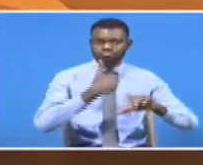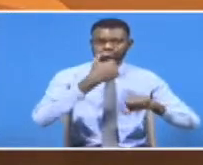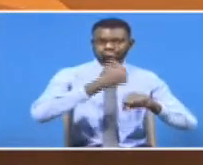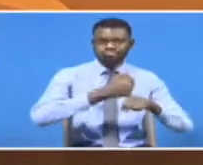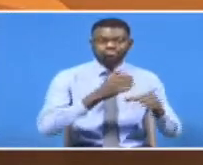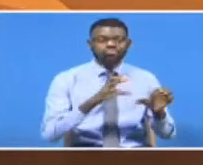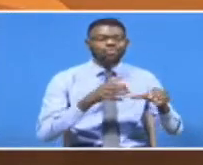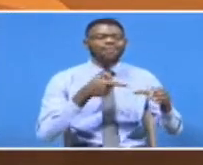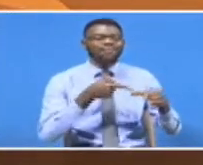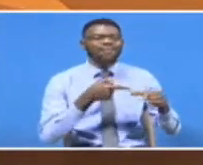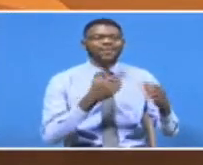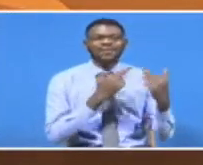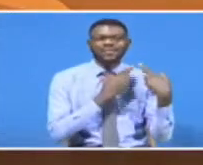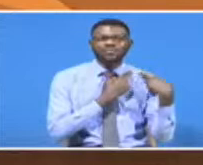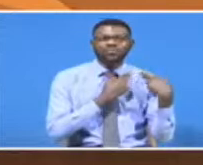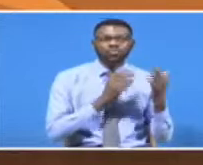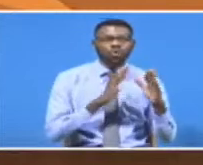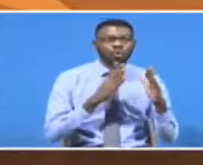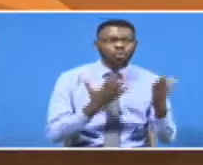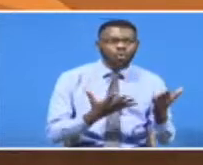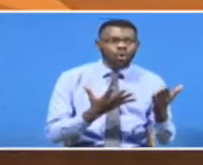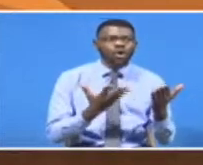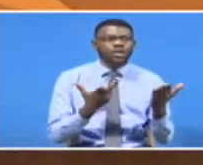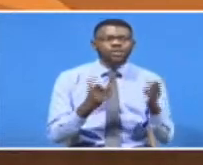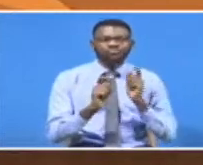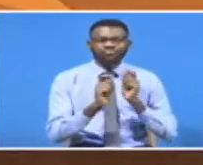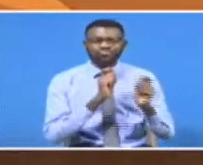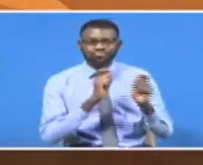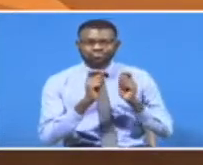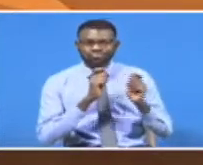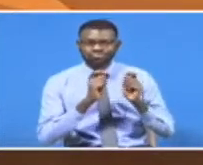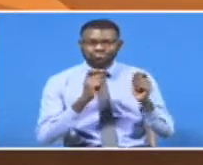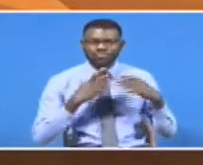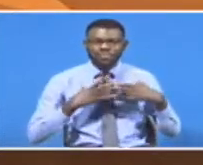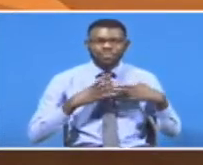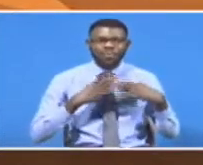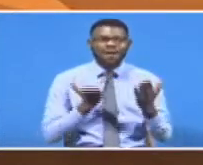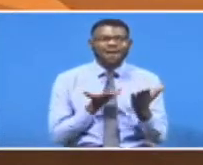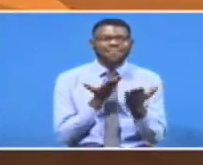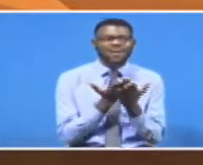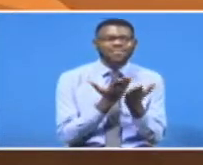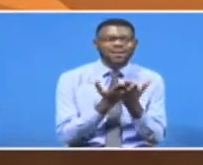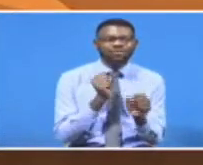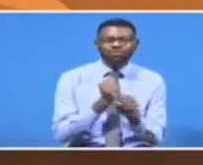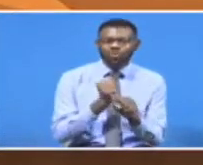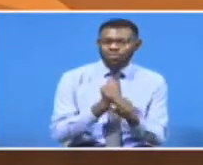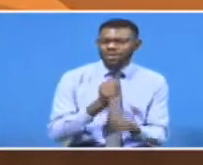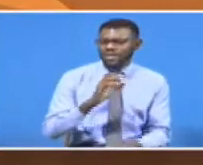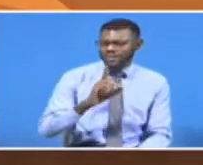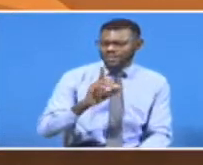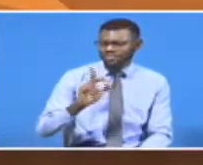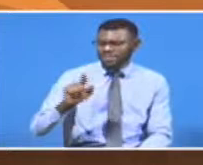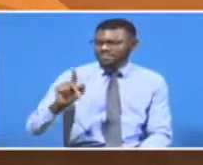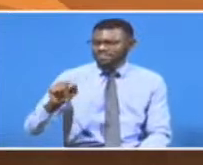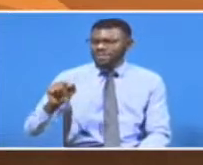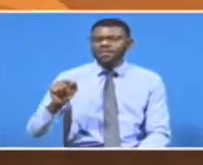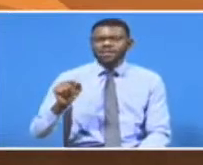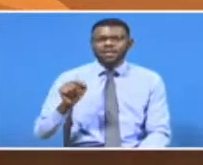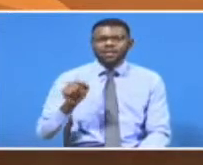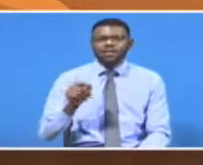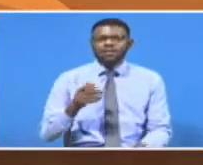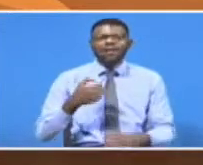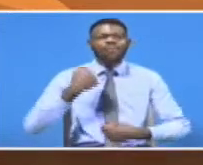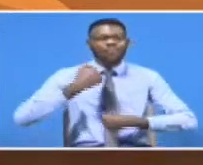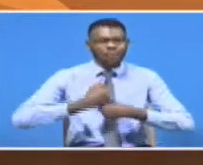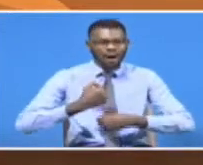tuma maombi ya kuomba nafasi ya mkurugenzi wa mashtaka ya umma ambalo liliteuliwa na Rais William Ruto limeanza